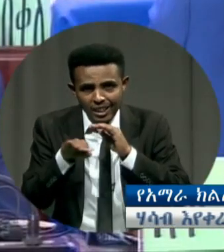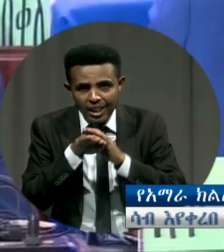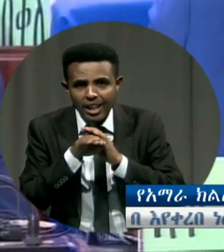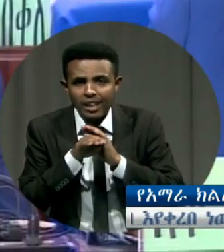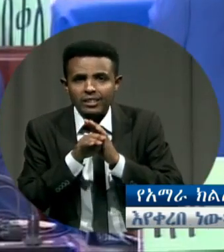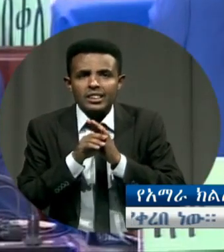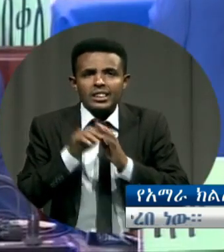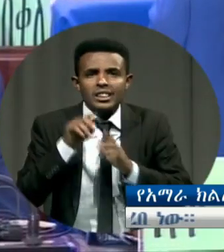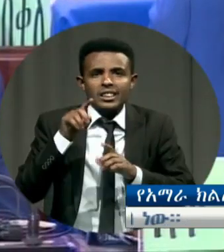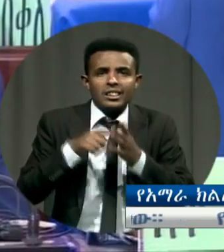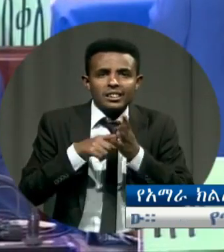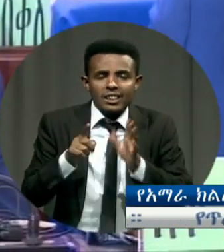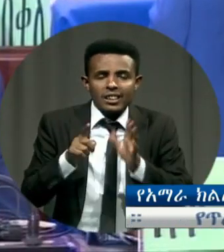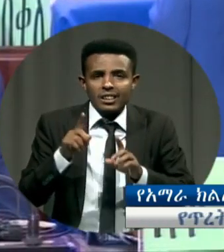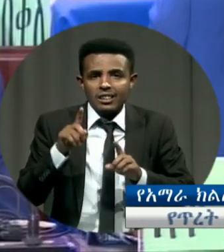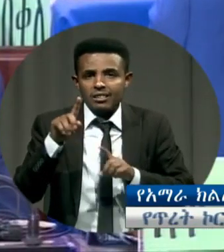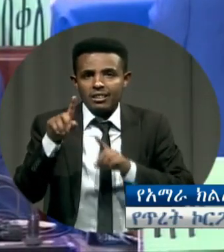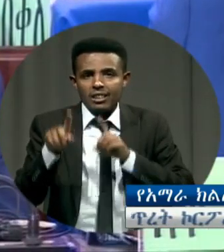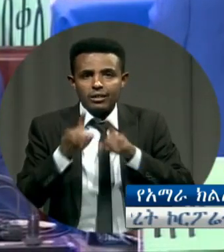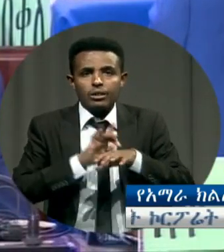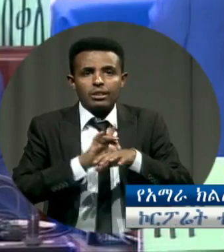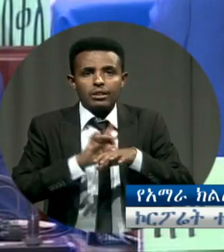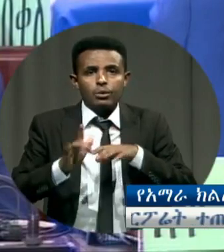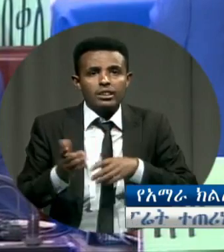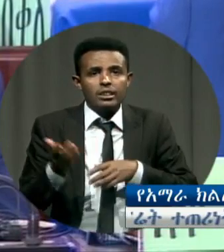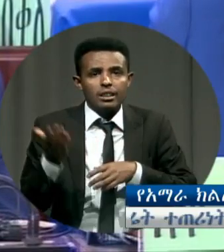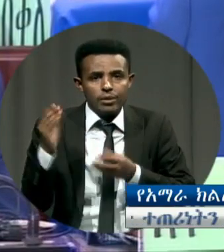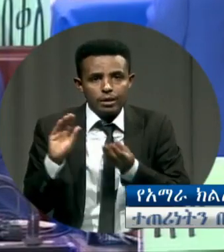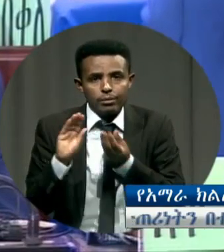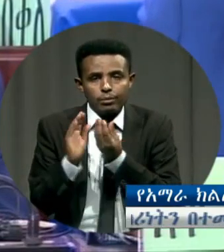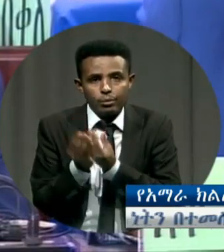ግልጸኝነትና ተጠያቂነት ያረጋገጠ በሚሄድ ጉልት የነበረበት በመሆኑ